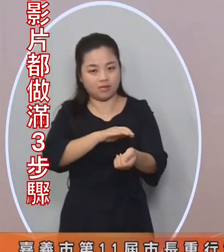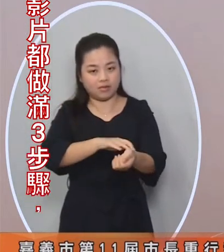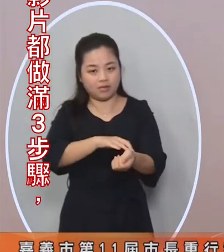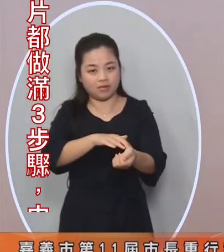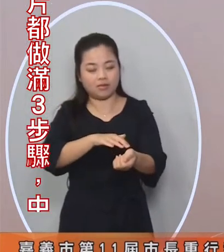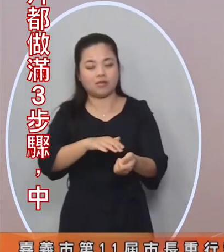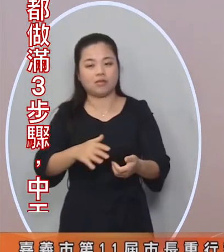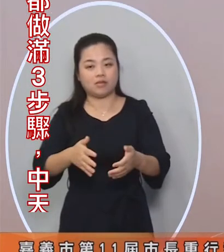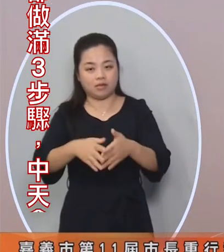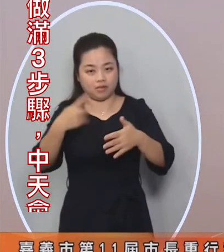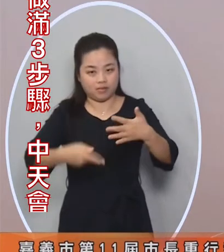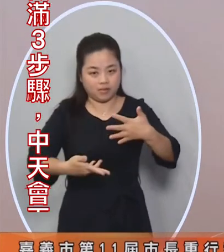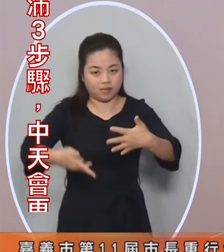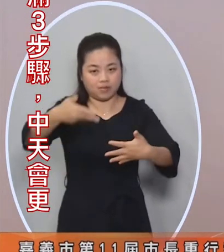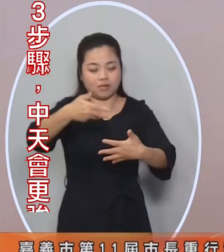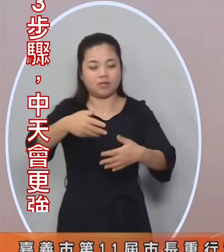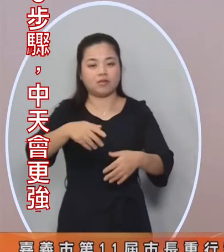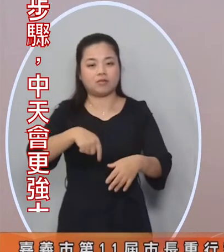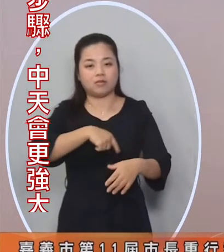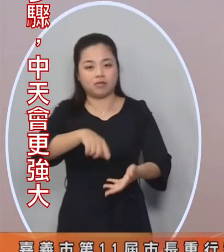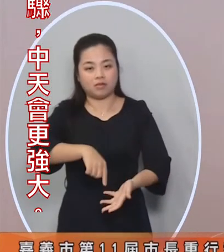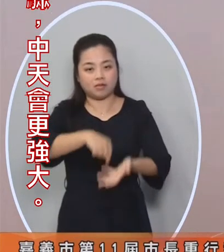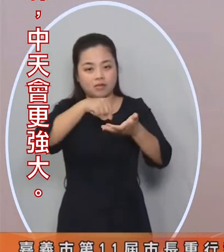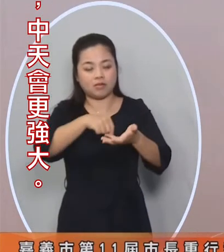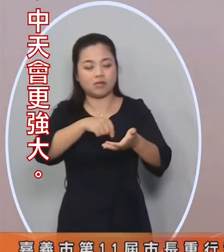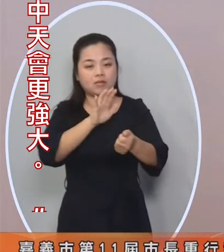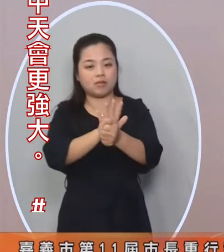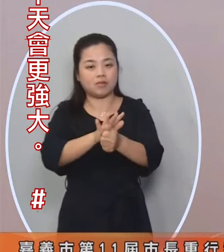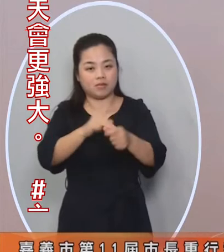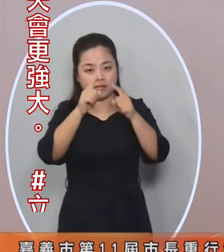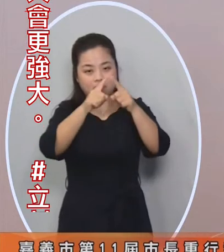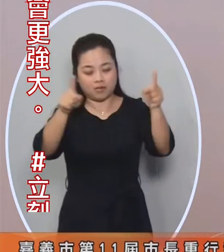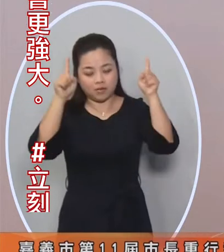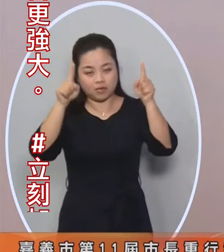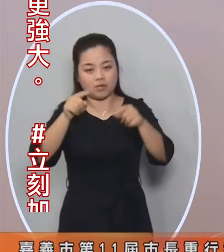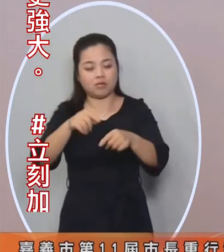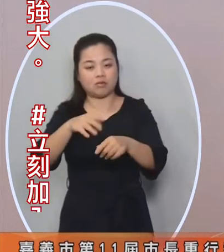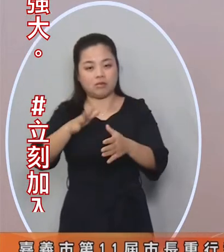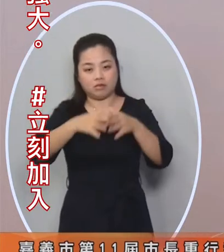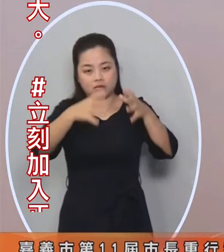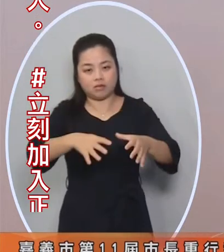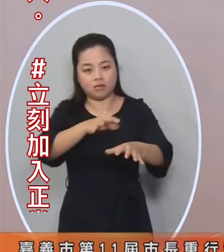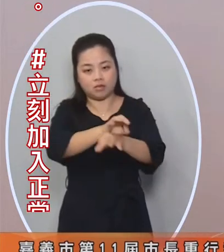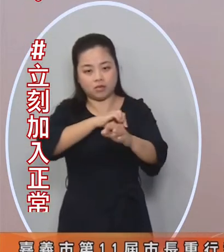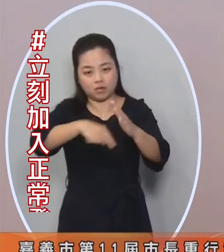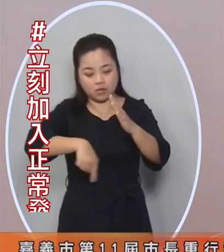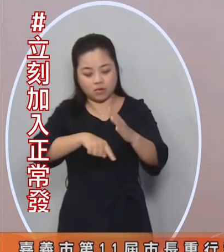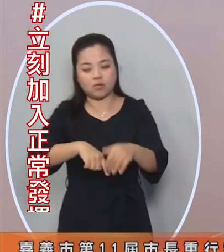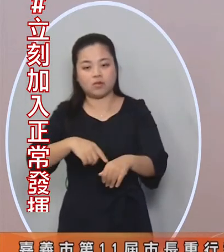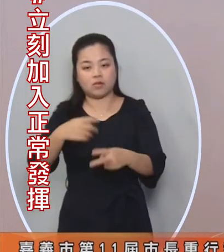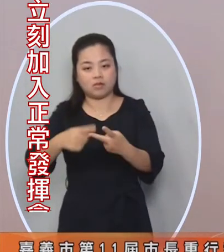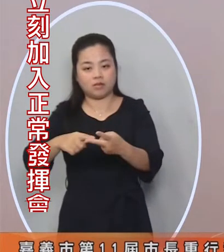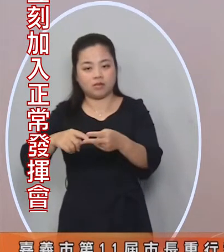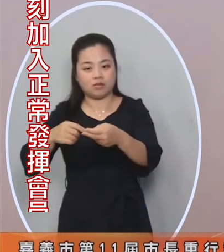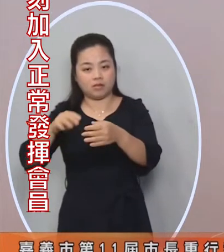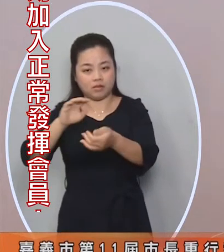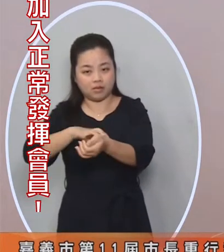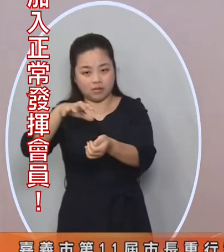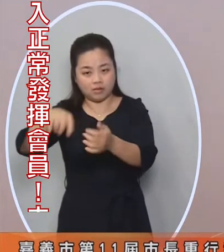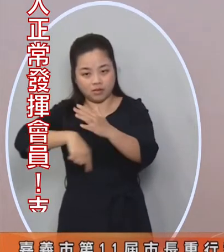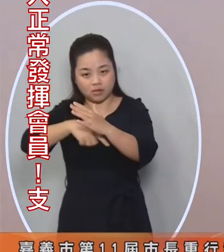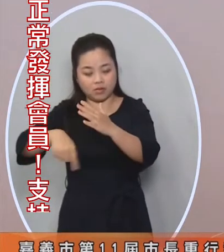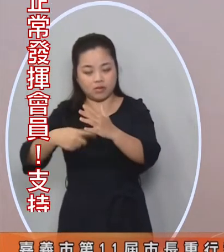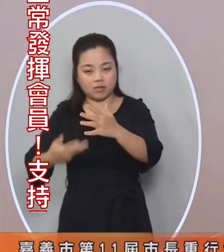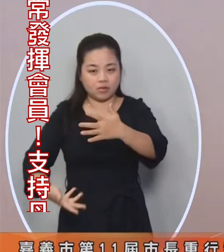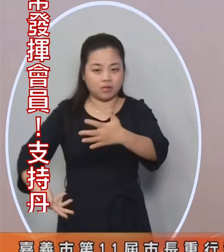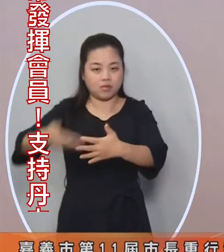我们提出了我们要帮助大学来争取医学院，还有让我们在地的医院能够再提升到